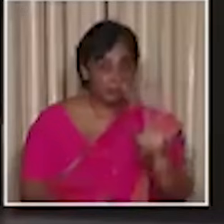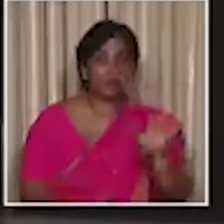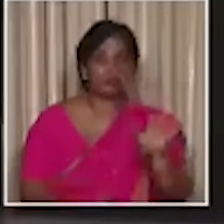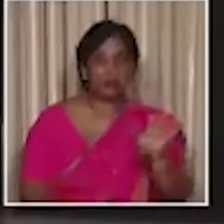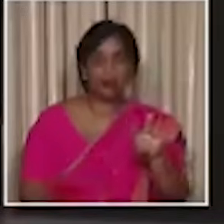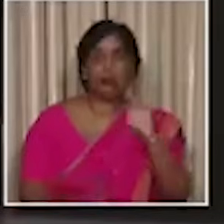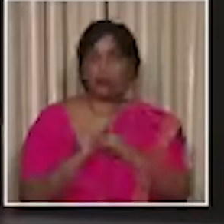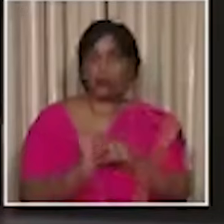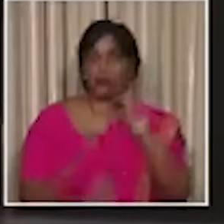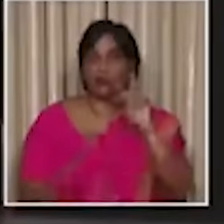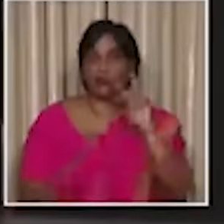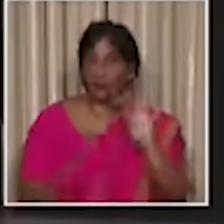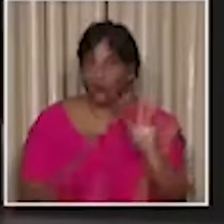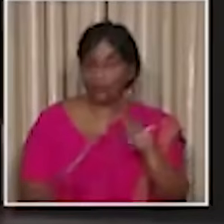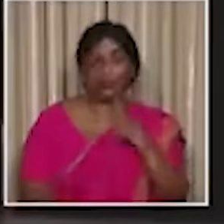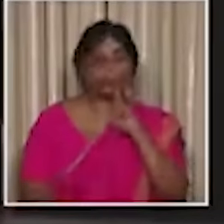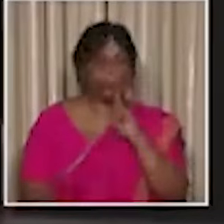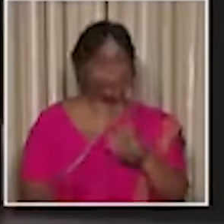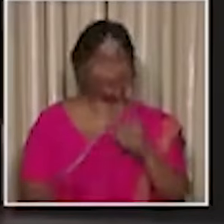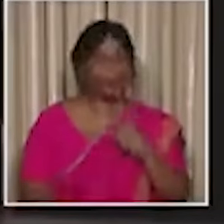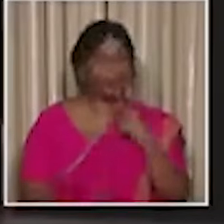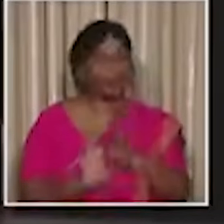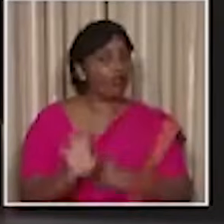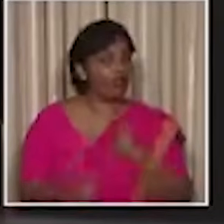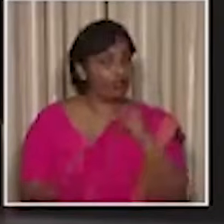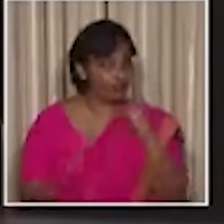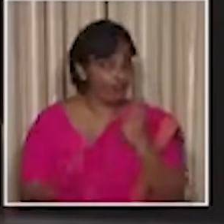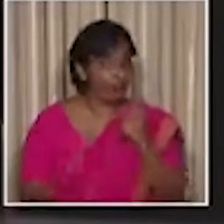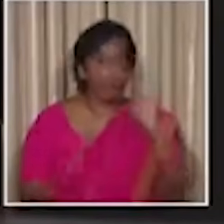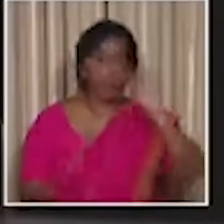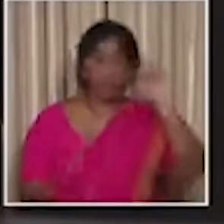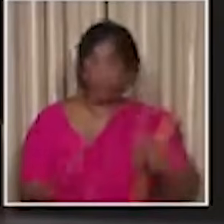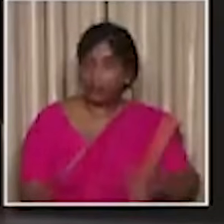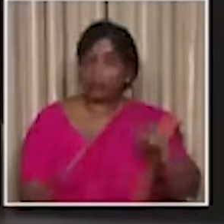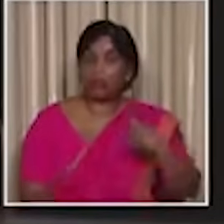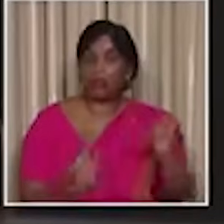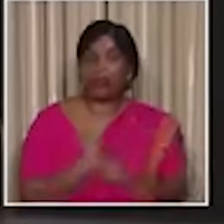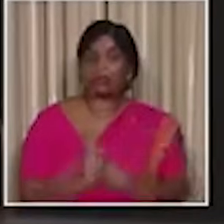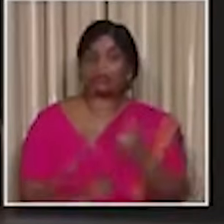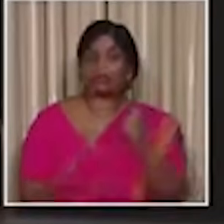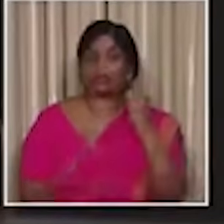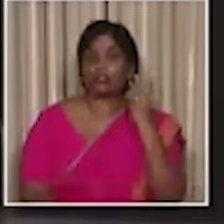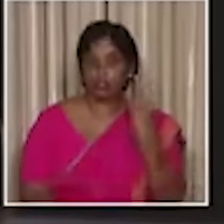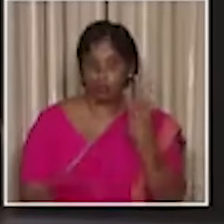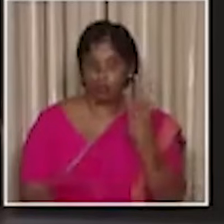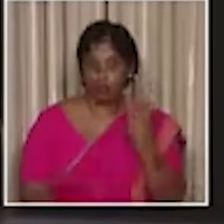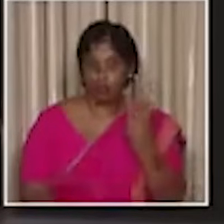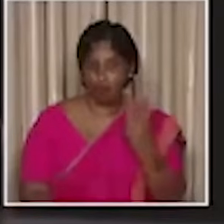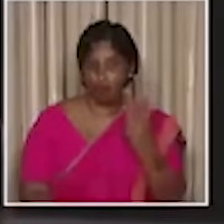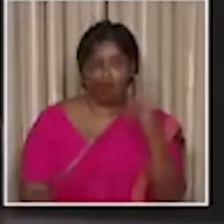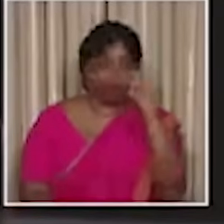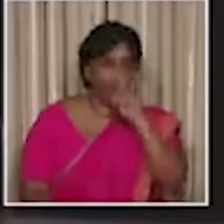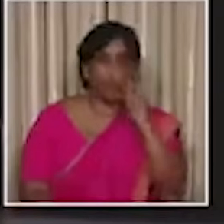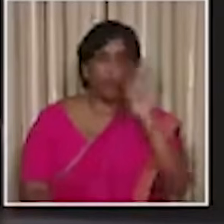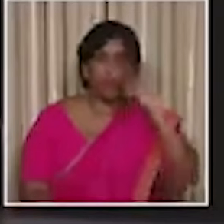කියලා එතකොට මිලියන 24ක් කියන්නේ අපි අවුරුද්දකට 30000 ගානේ ගත්තොත් ලක්ෂ 3යි හරන්න පුළුවන්. මාසෙකට